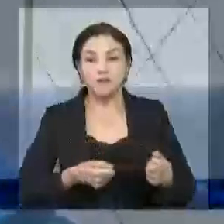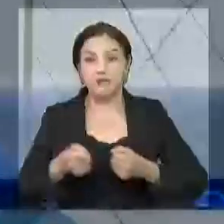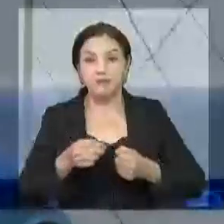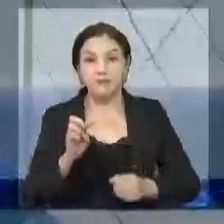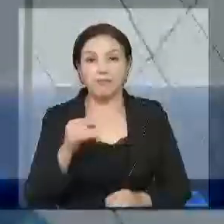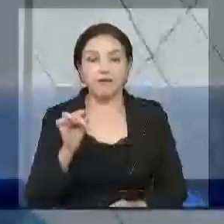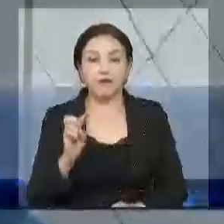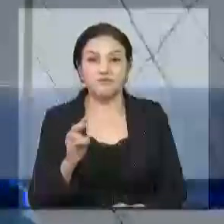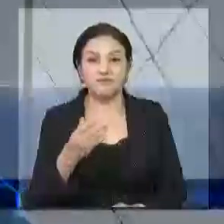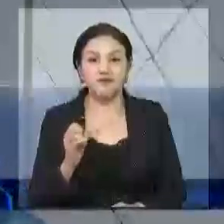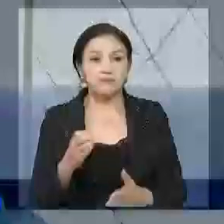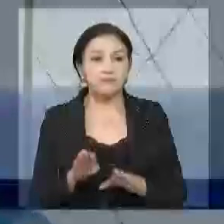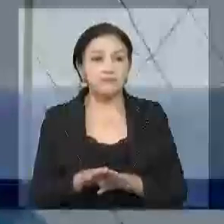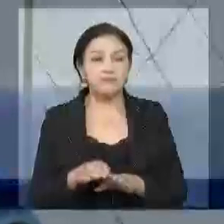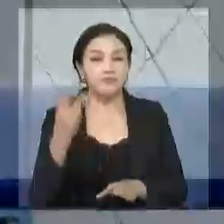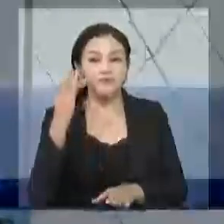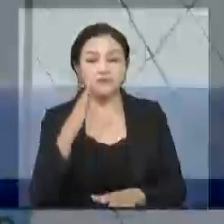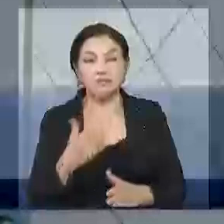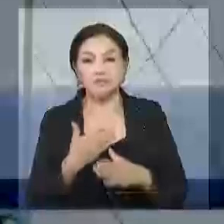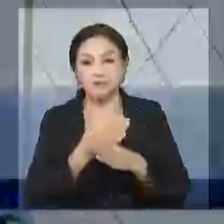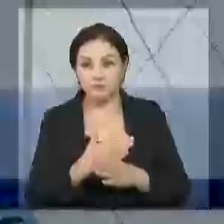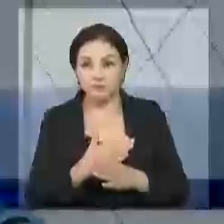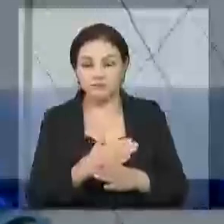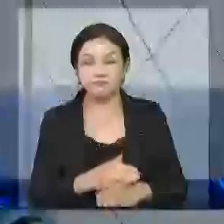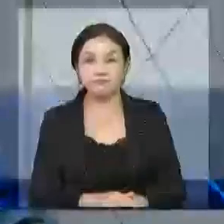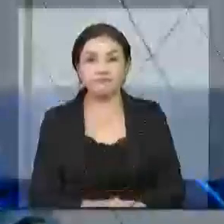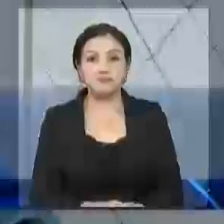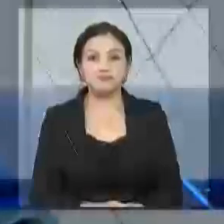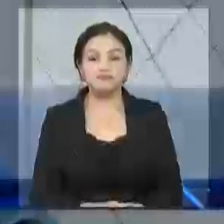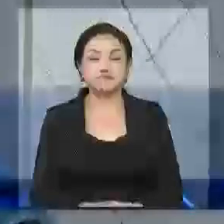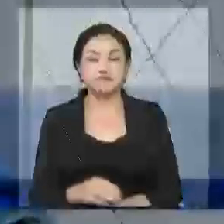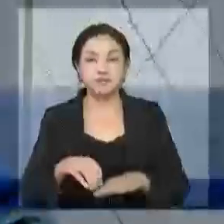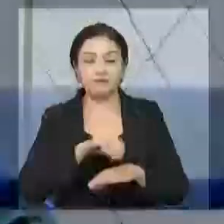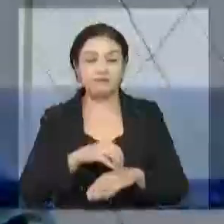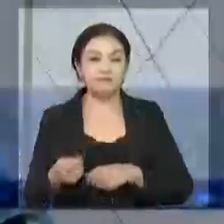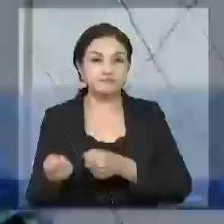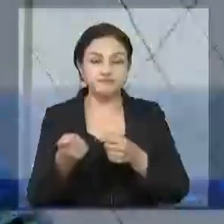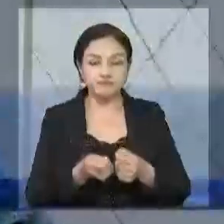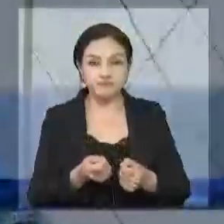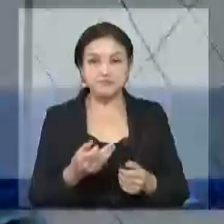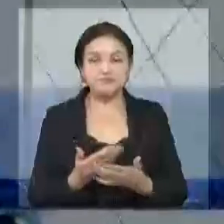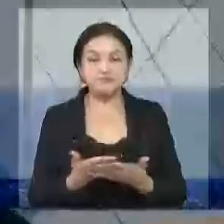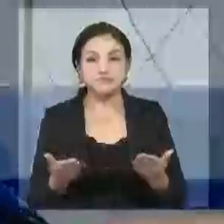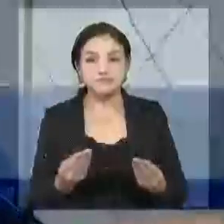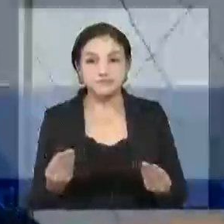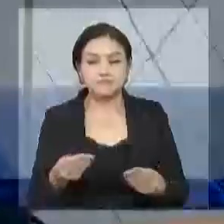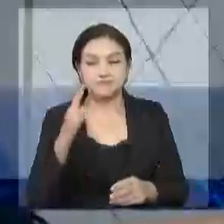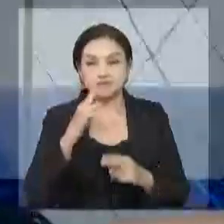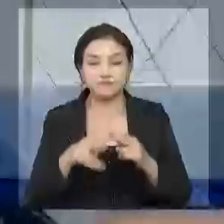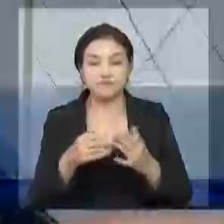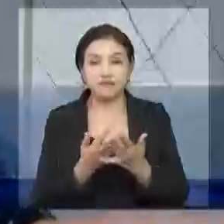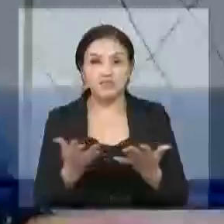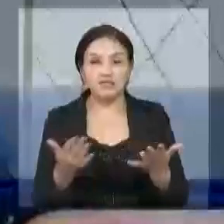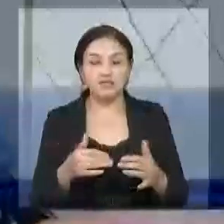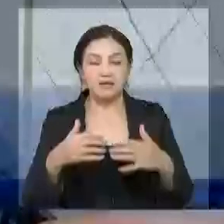руководством Айнур Жугунусовой. Они оказывали нам гуманитарную помощь. А местный акимат предоставил компенсацию после того, как мы потеряли